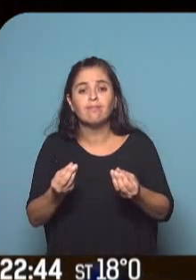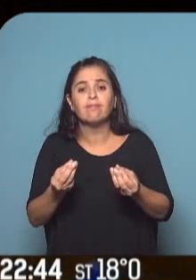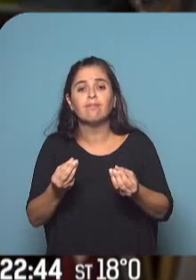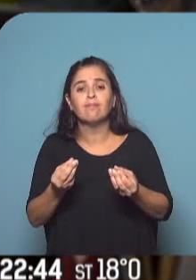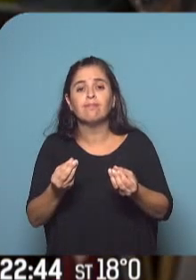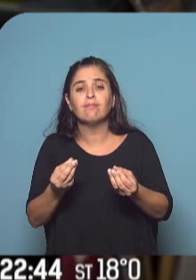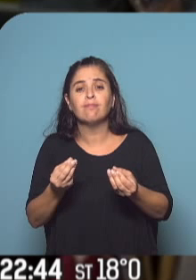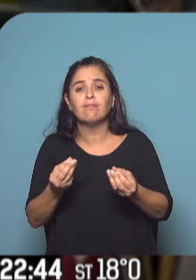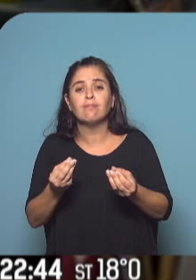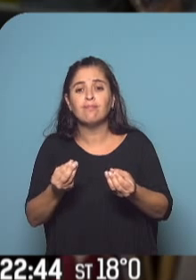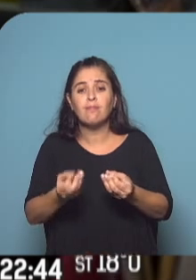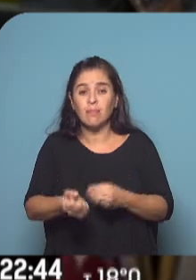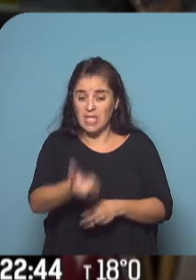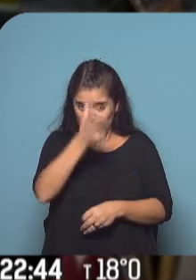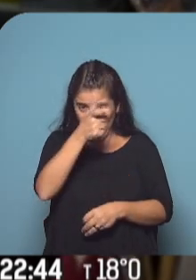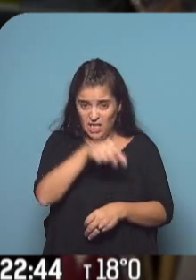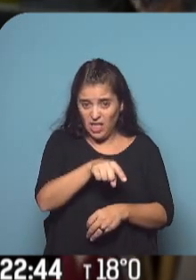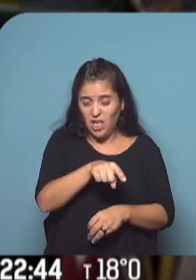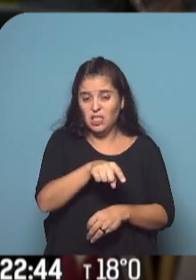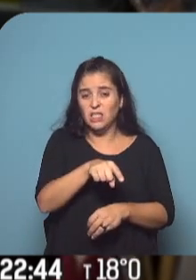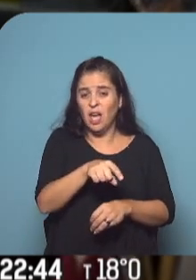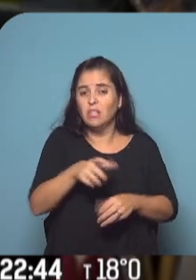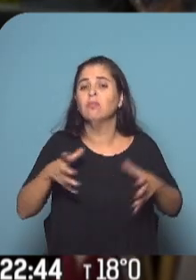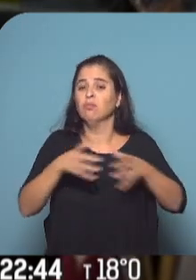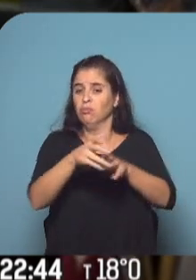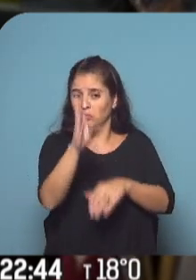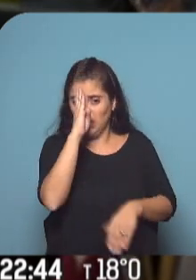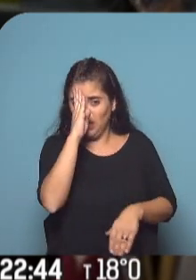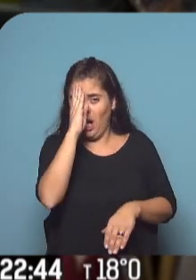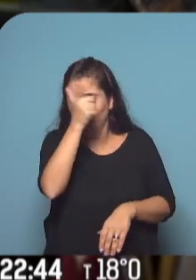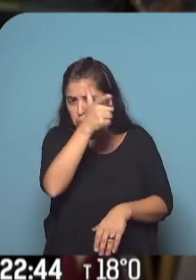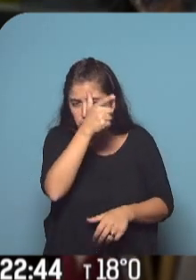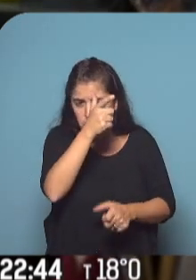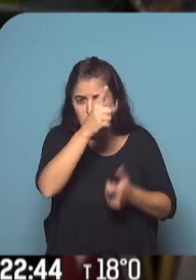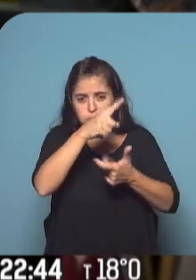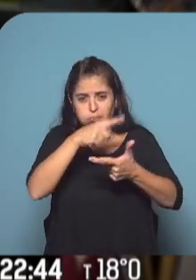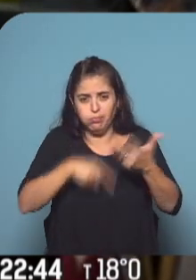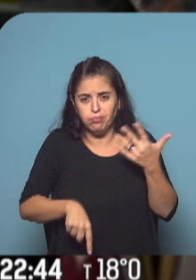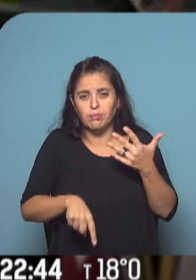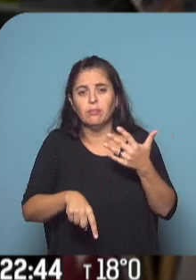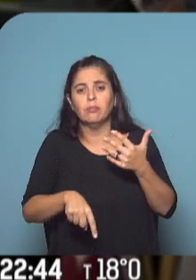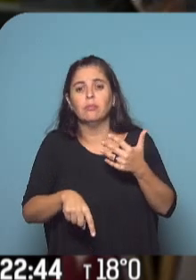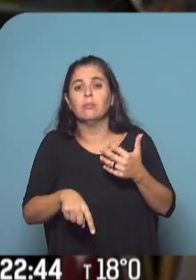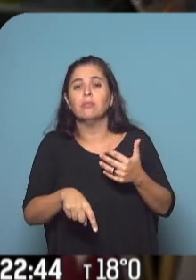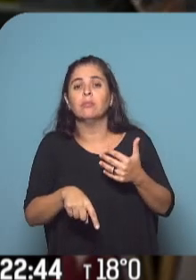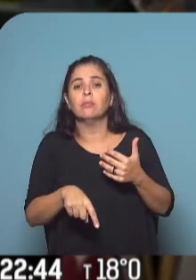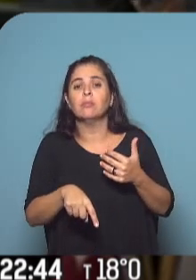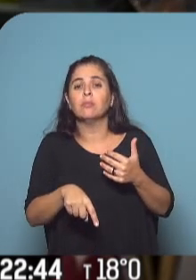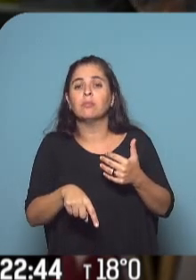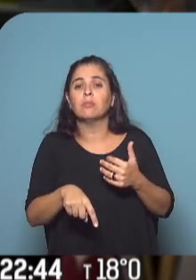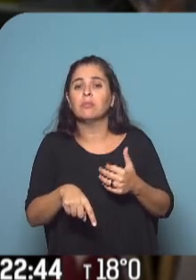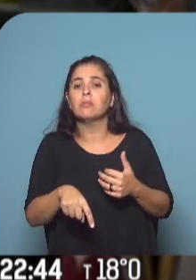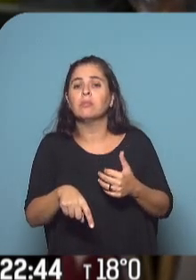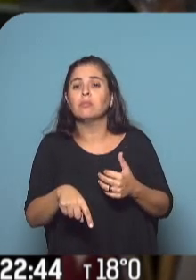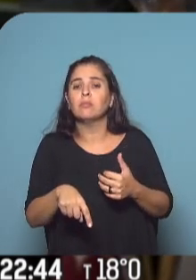වගේම අද අපේ පොලිසියට හමුදාවට පුළුවන් වෙලා තියෙනවා ඉරිදා ඉඳන් සාමය